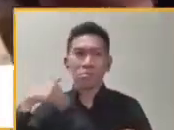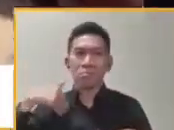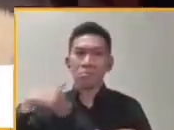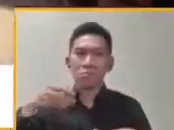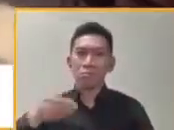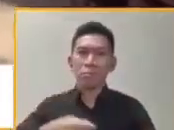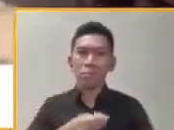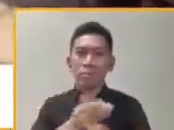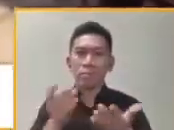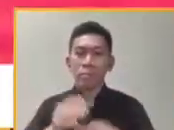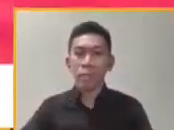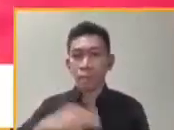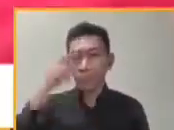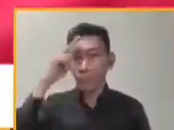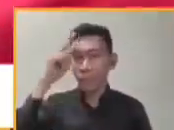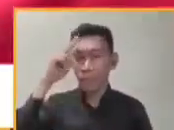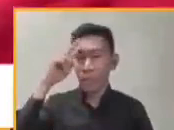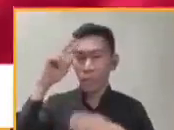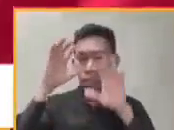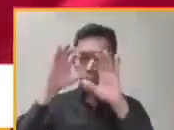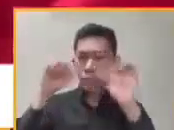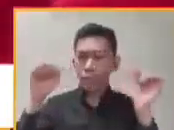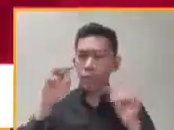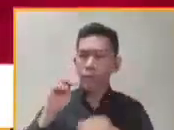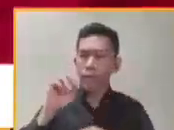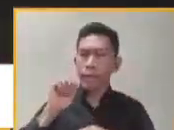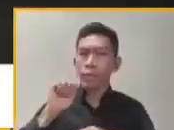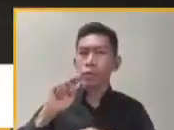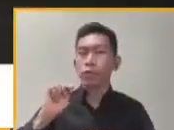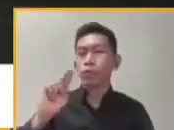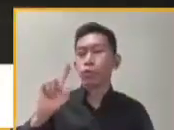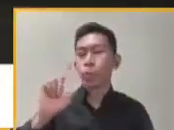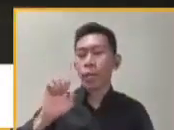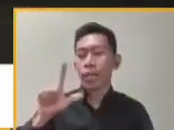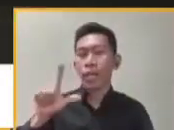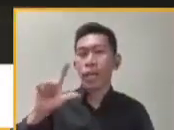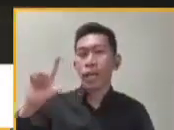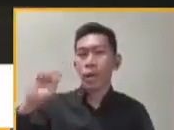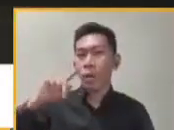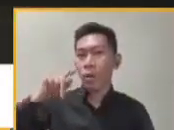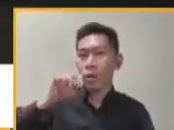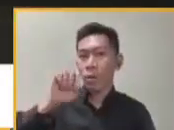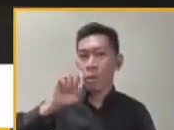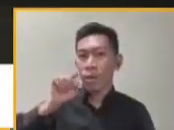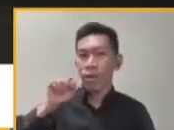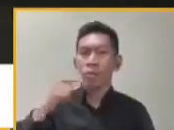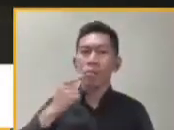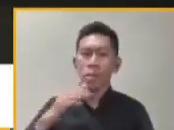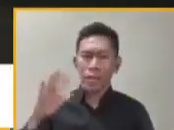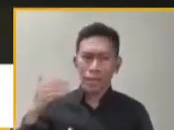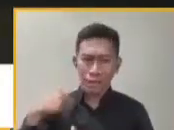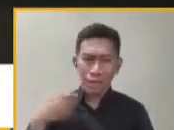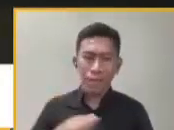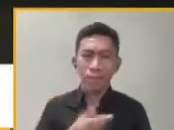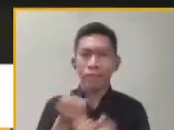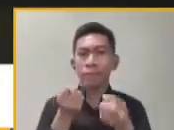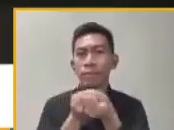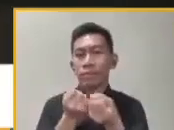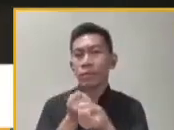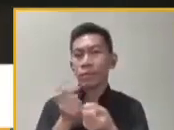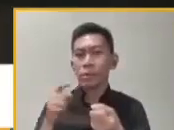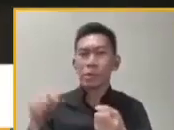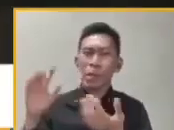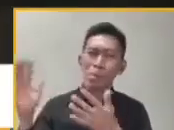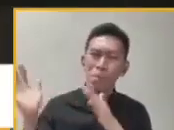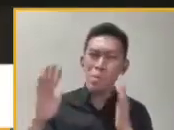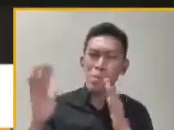Mexican President Manuel Lopez na parating na ang tulong para sa mga pamilyang nasa lantaan ng hurricane. Katunayan, lula na umano sa